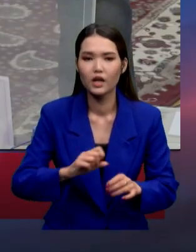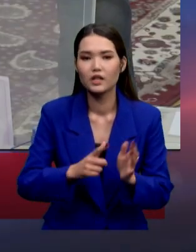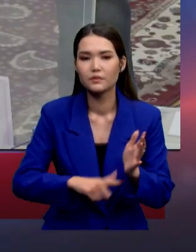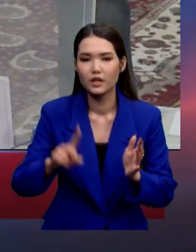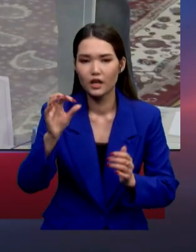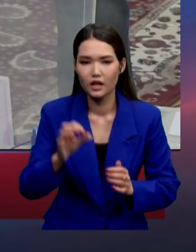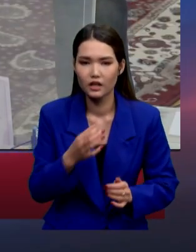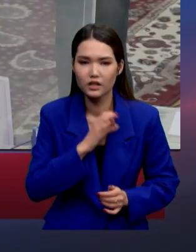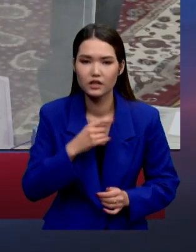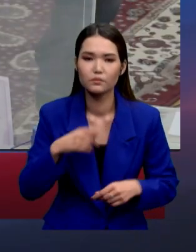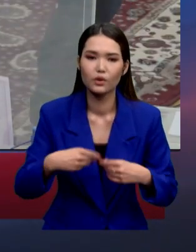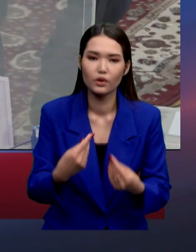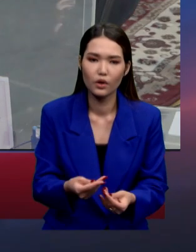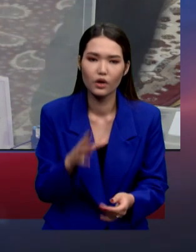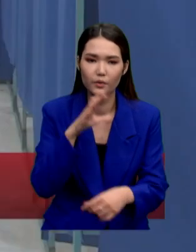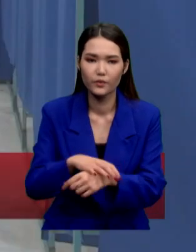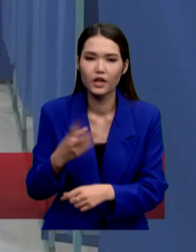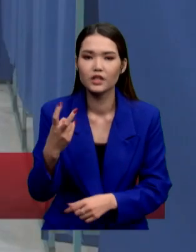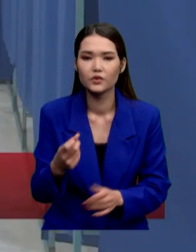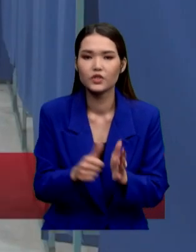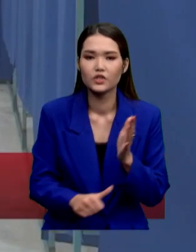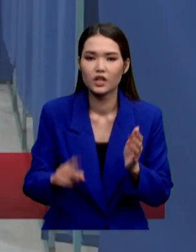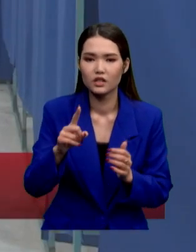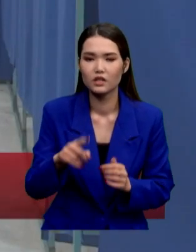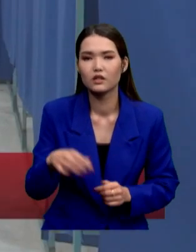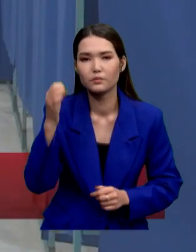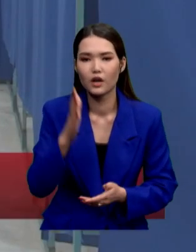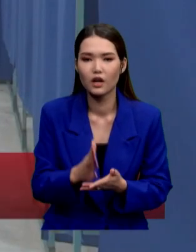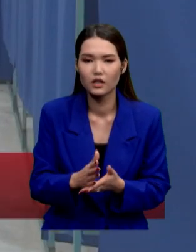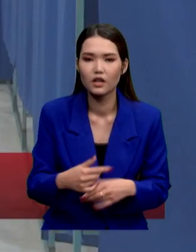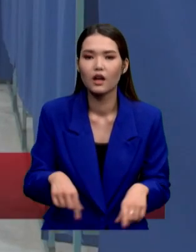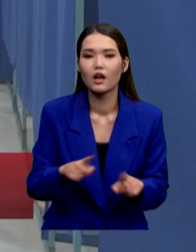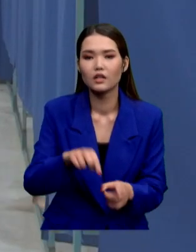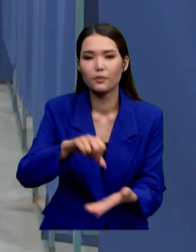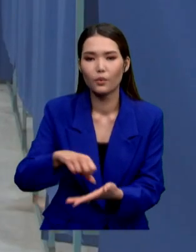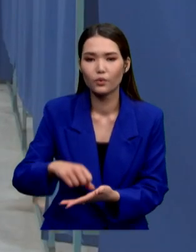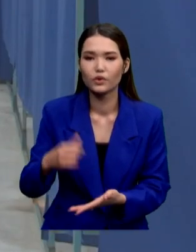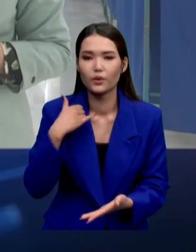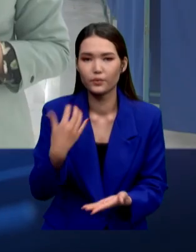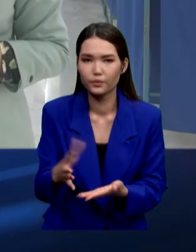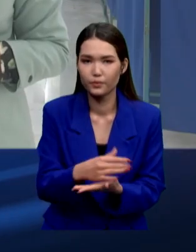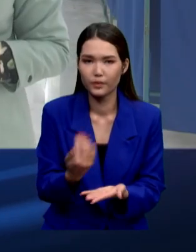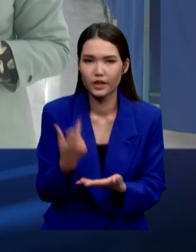кандидат в Атырауский городской маслихат и 261 в районные. К этому часу это вся информация. Дмитрий.